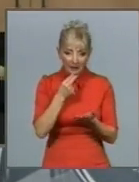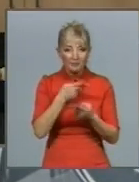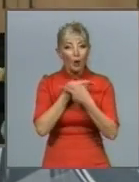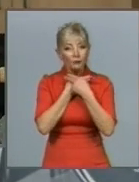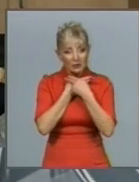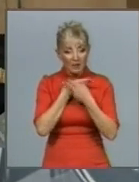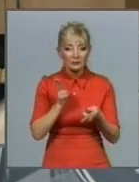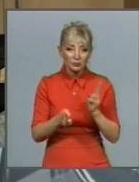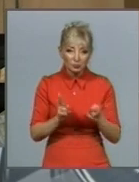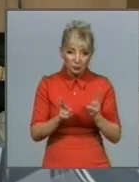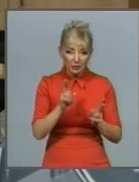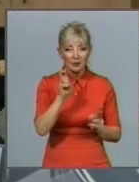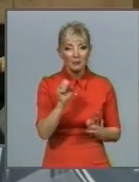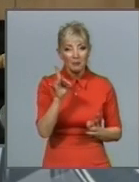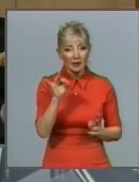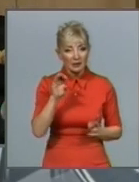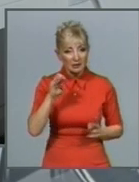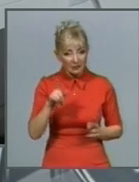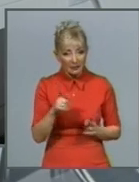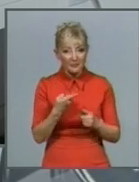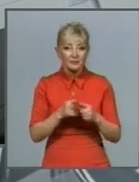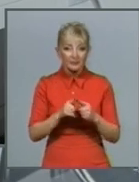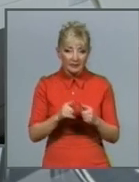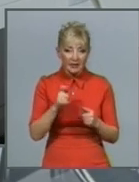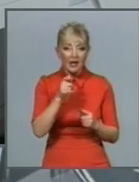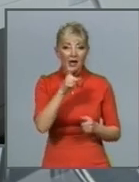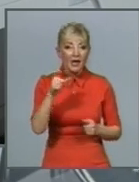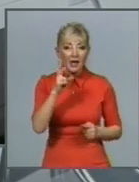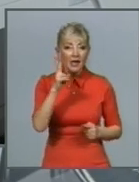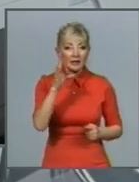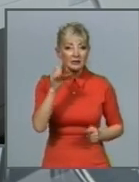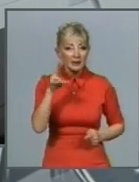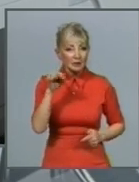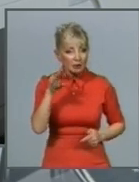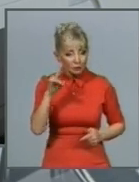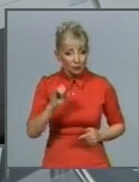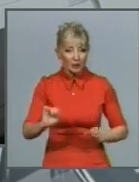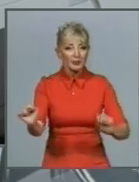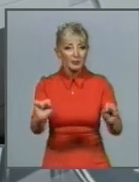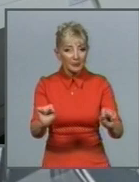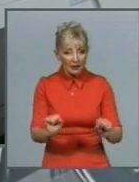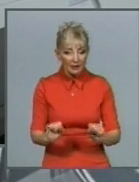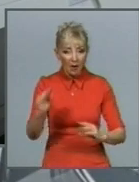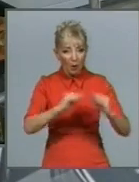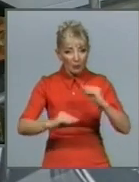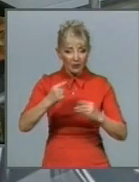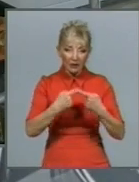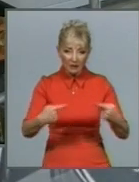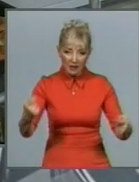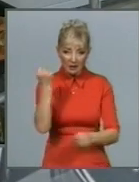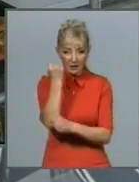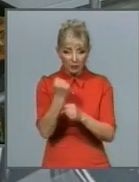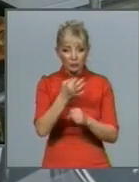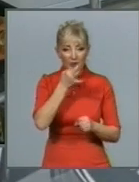барист. Незатребуваними стали складальники, експедитори, прибиральниці, комплектувальники та різноробочі. Про це